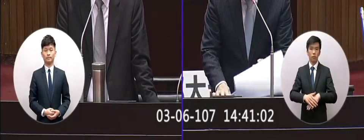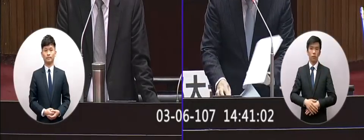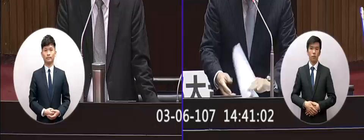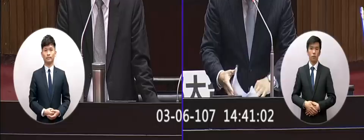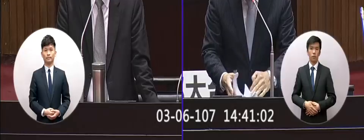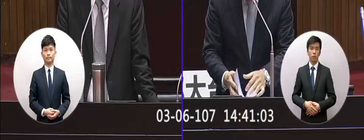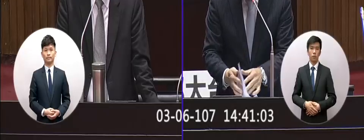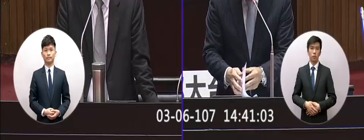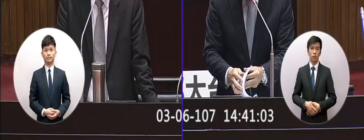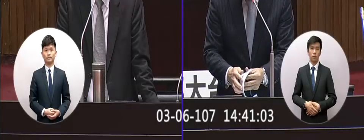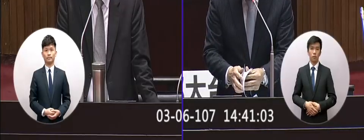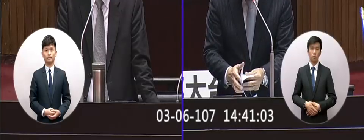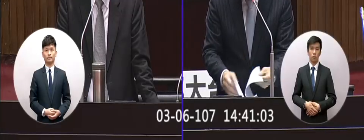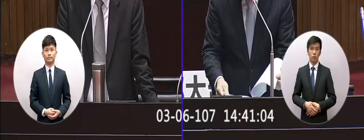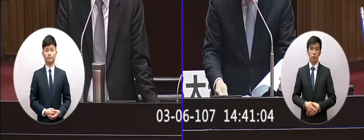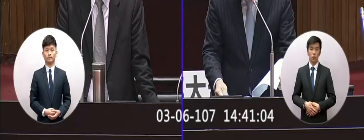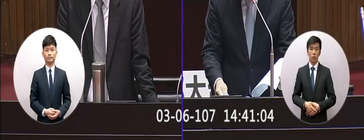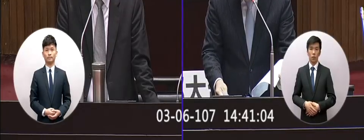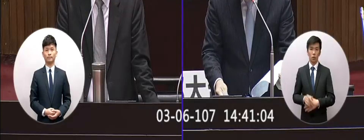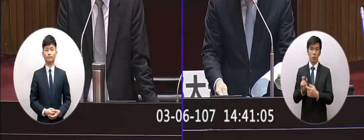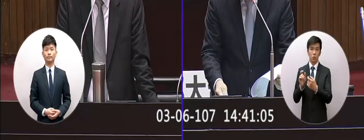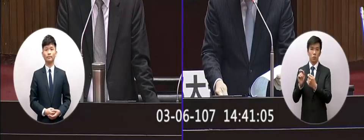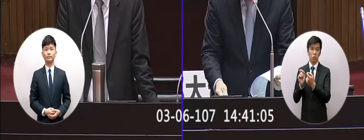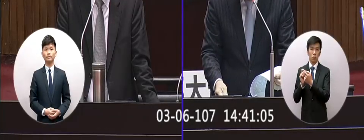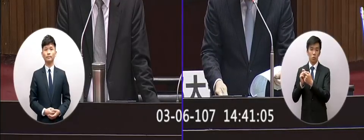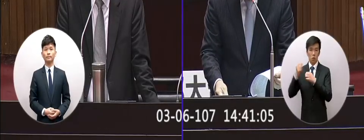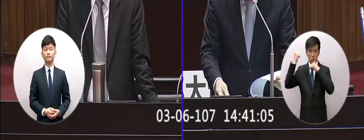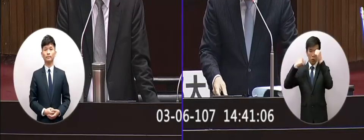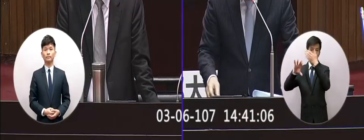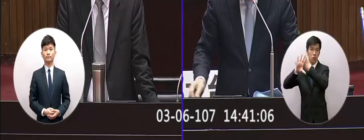最近我想上午也有其他委员问你啦。